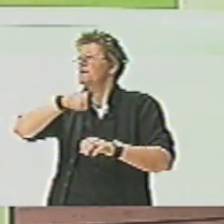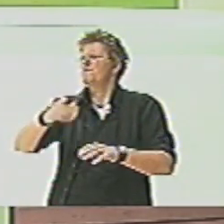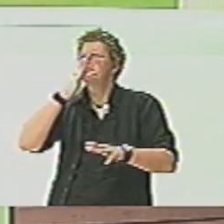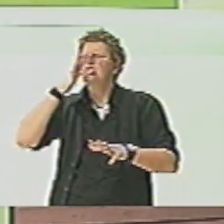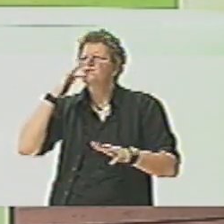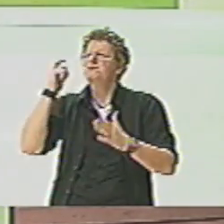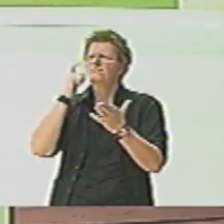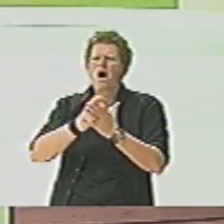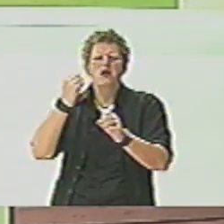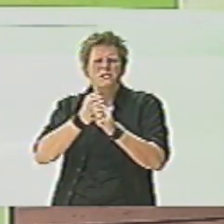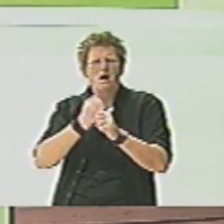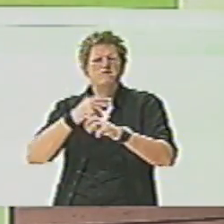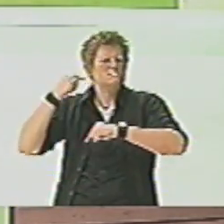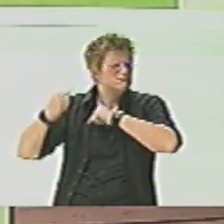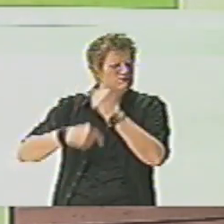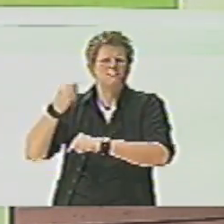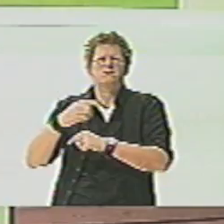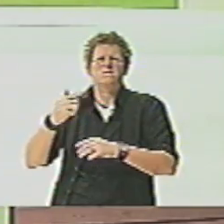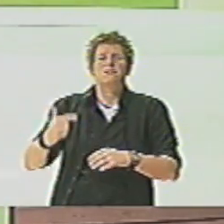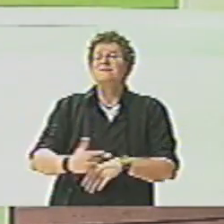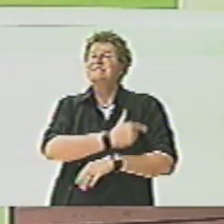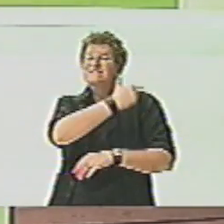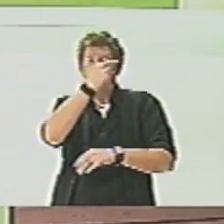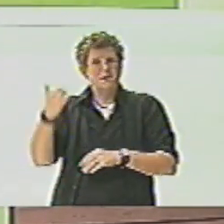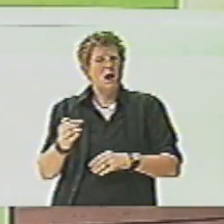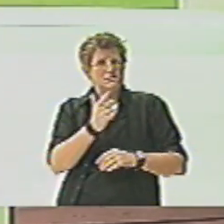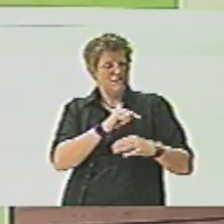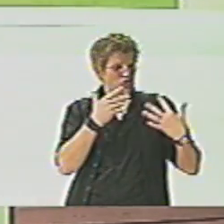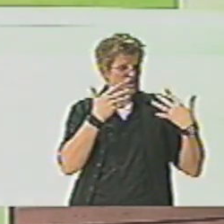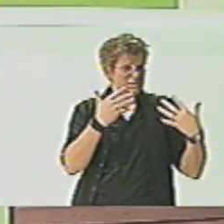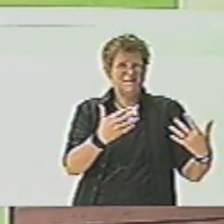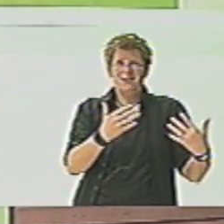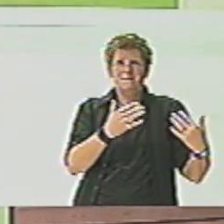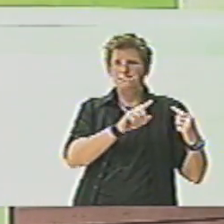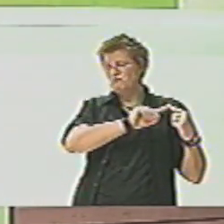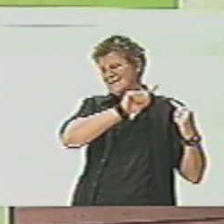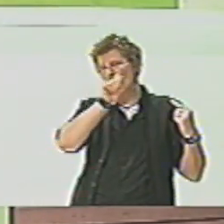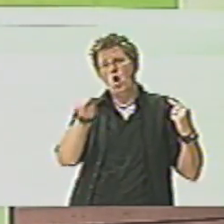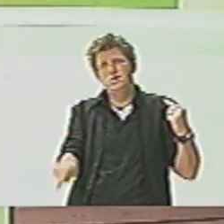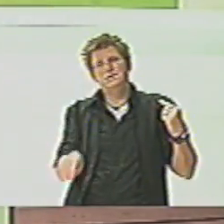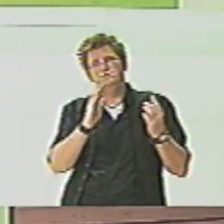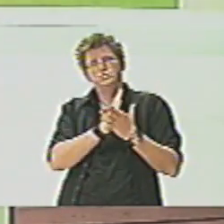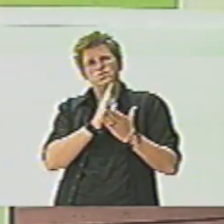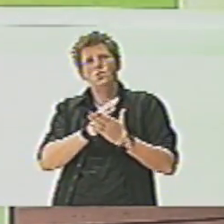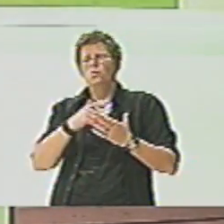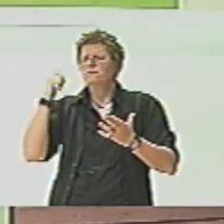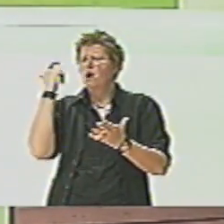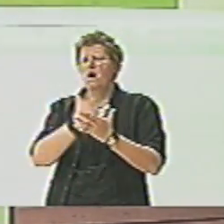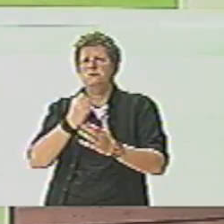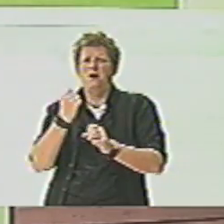gut vorgearbeitet hatten in den 2 Jahren. Erfolg konnte nur gelingen mit einer erstklassigen Leistungsbilanz unserer